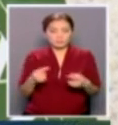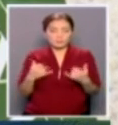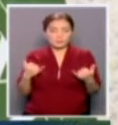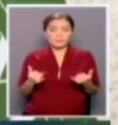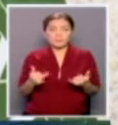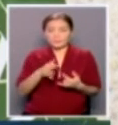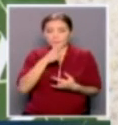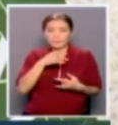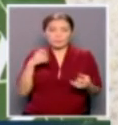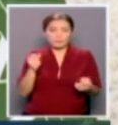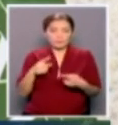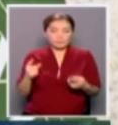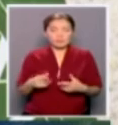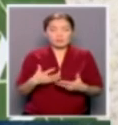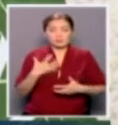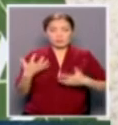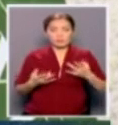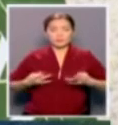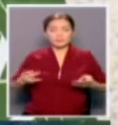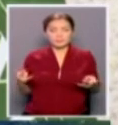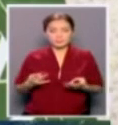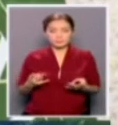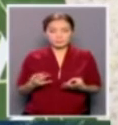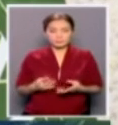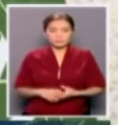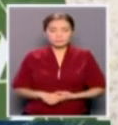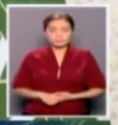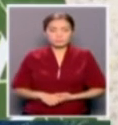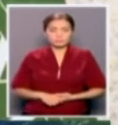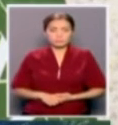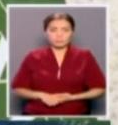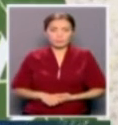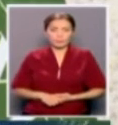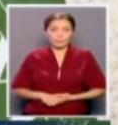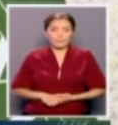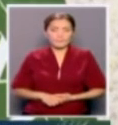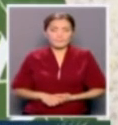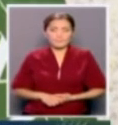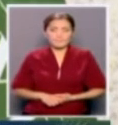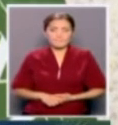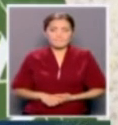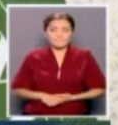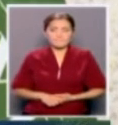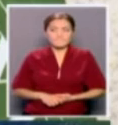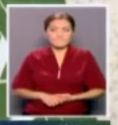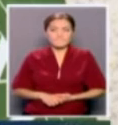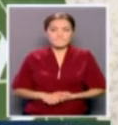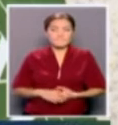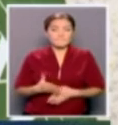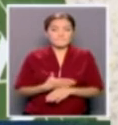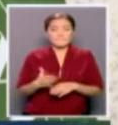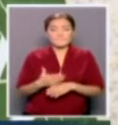жаңа метафораларды, жаңағы қайталауды, дамытуды, жаңағы теориялық